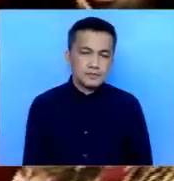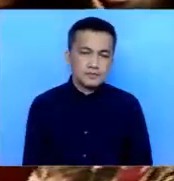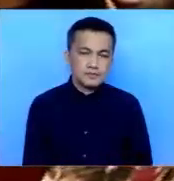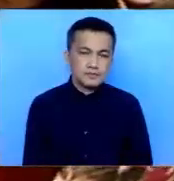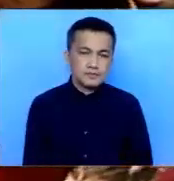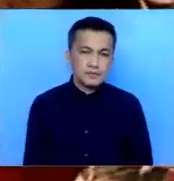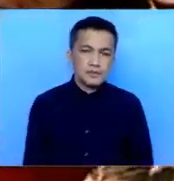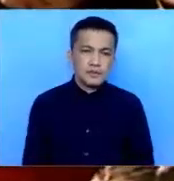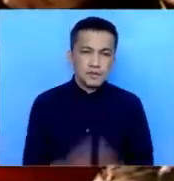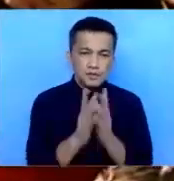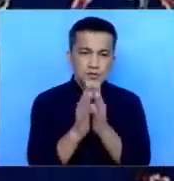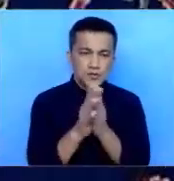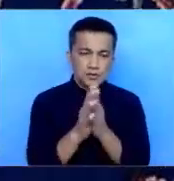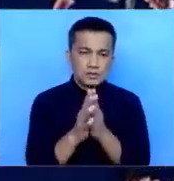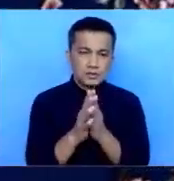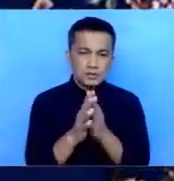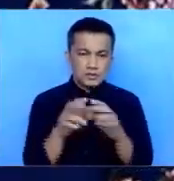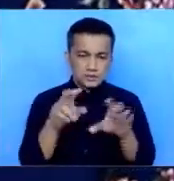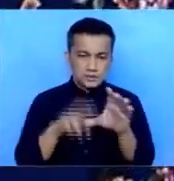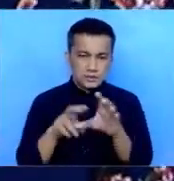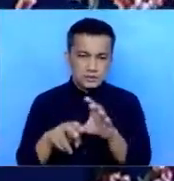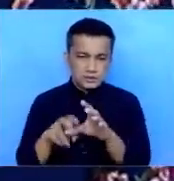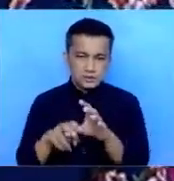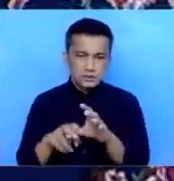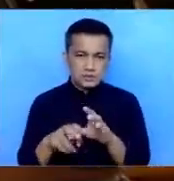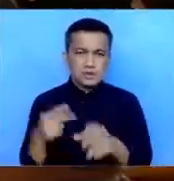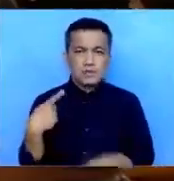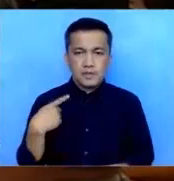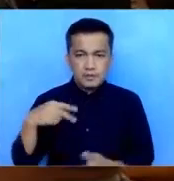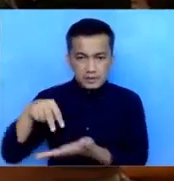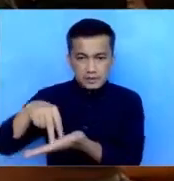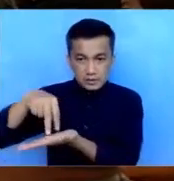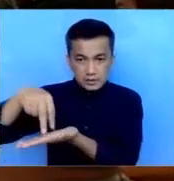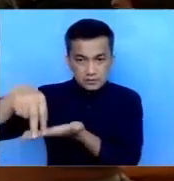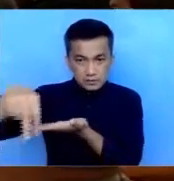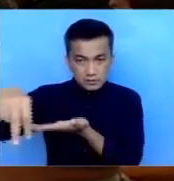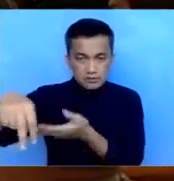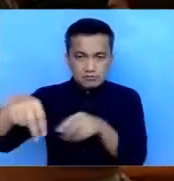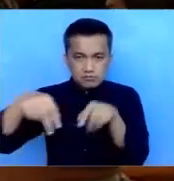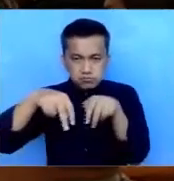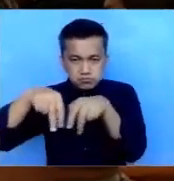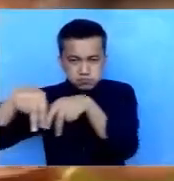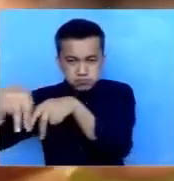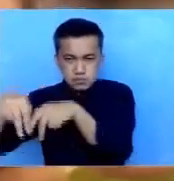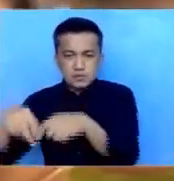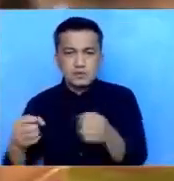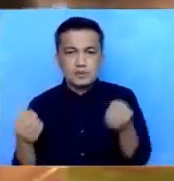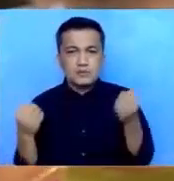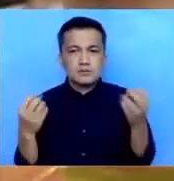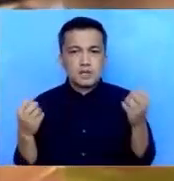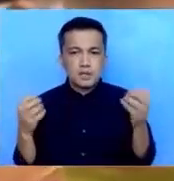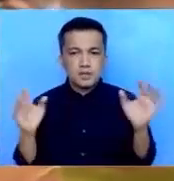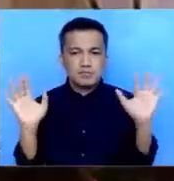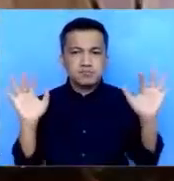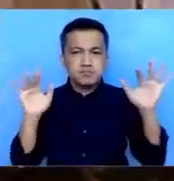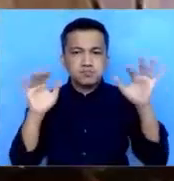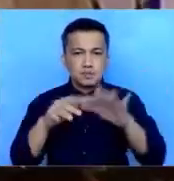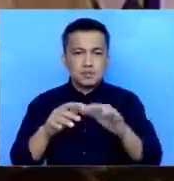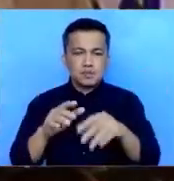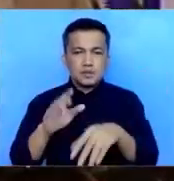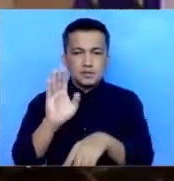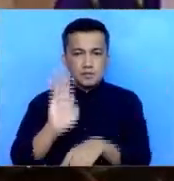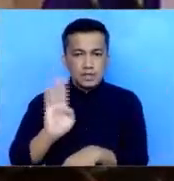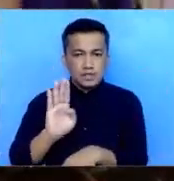Magkakadikit na sa mga upuan at may mga nakatayo na sa gilid. Ganyan karami ang mga dumagsang deboto sa loob ng Baclaran Church ngayong